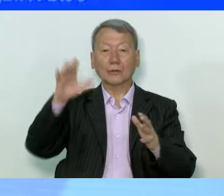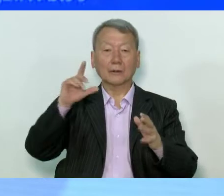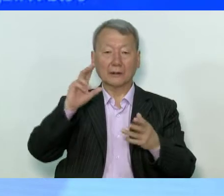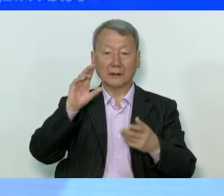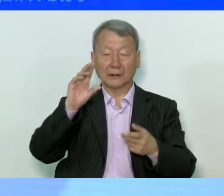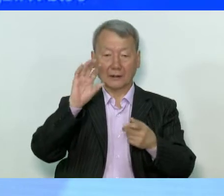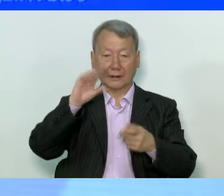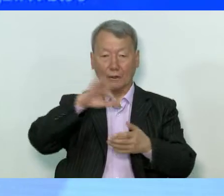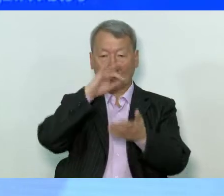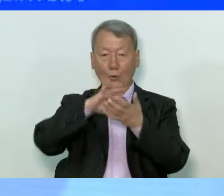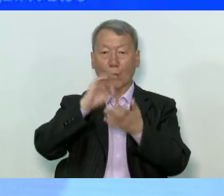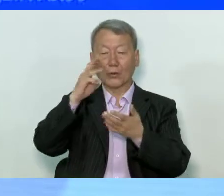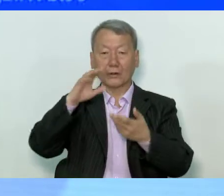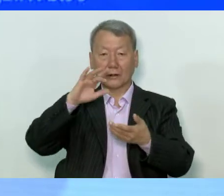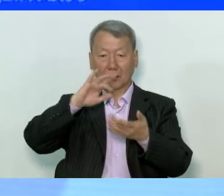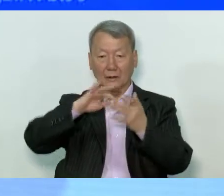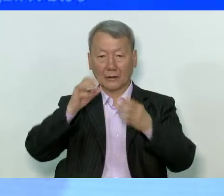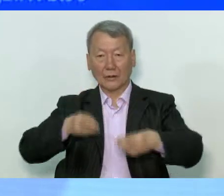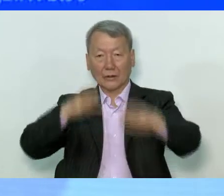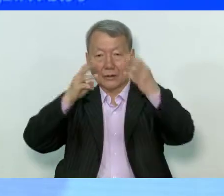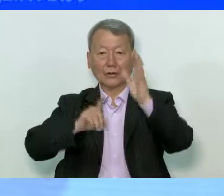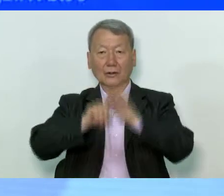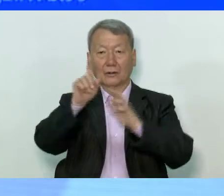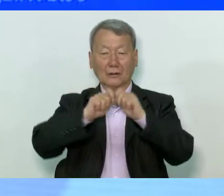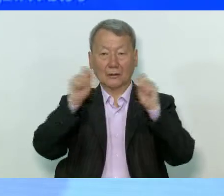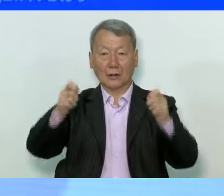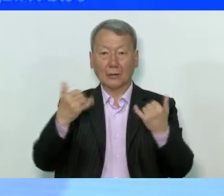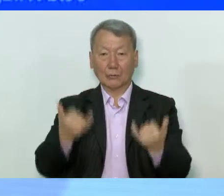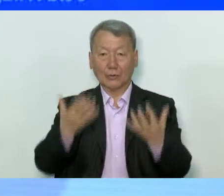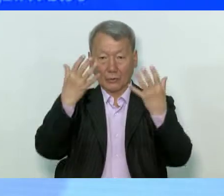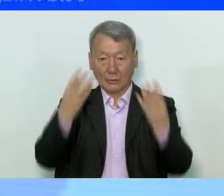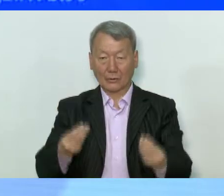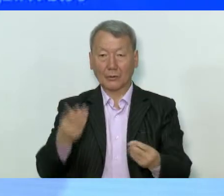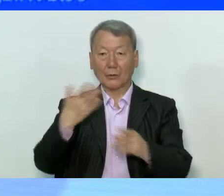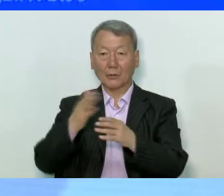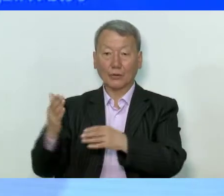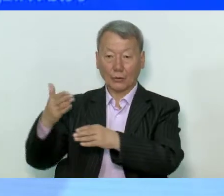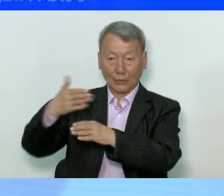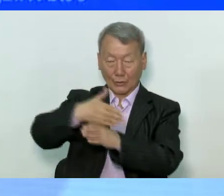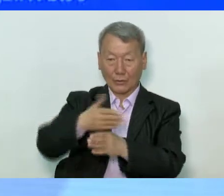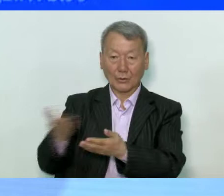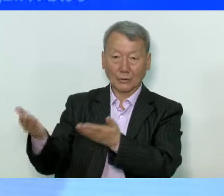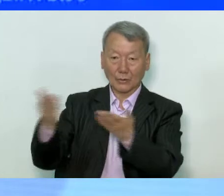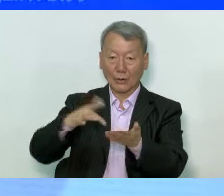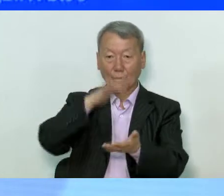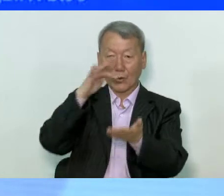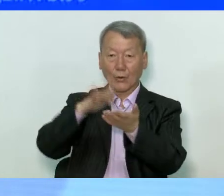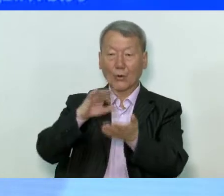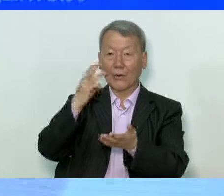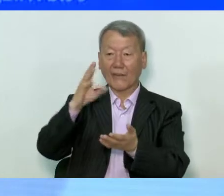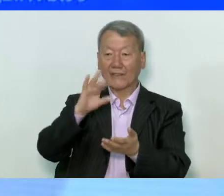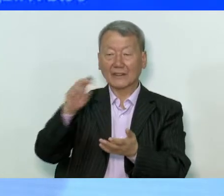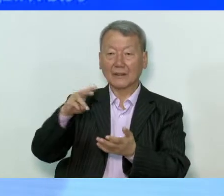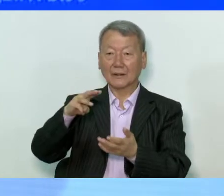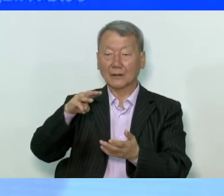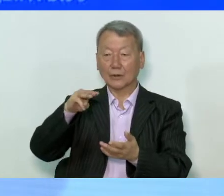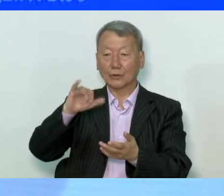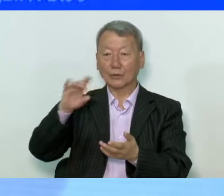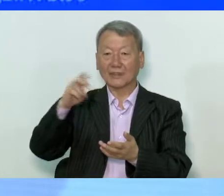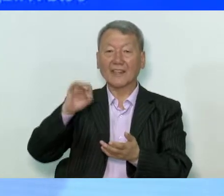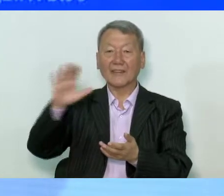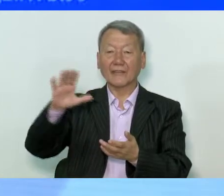боюнча кезектеги онлайн брифингди баштайбыз. Бүгүнкү биздин студиябыздын коногу Ош шаарынын вице-мэри Турдиев